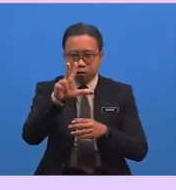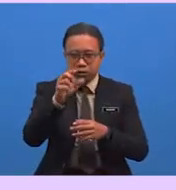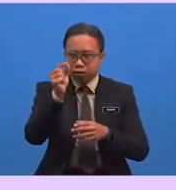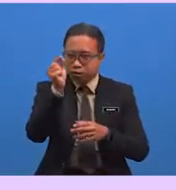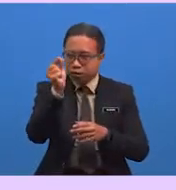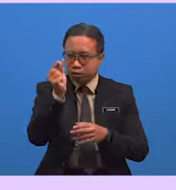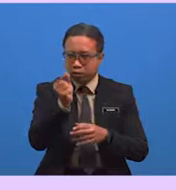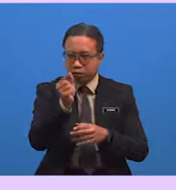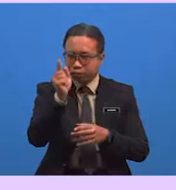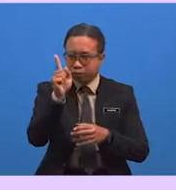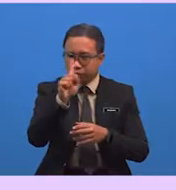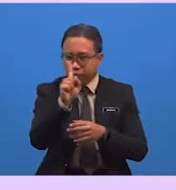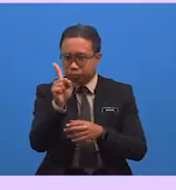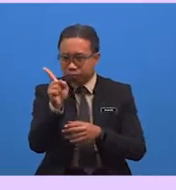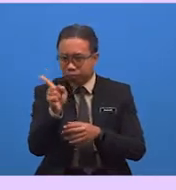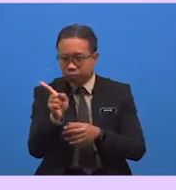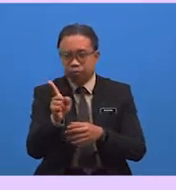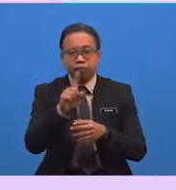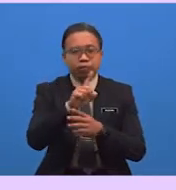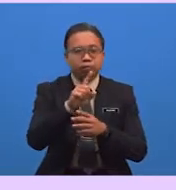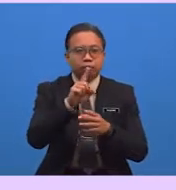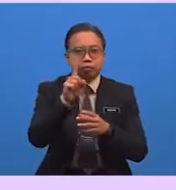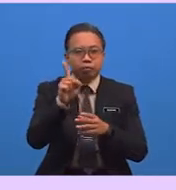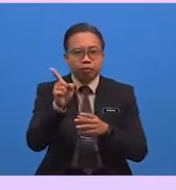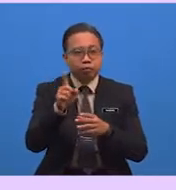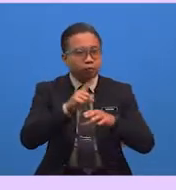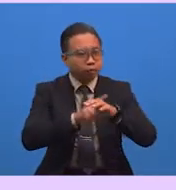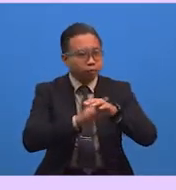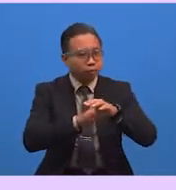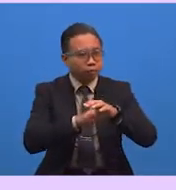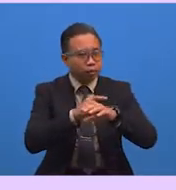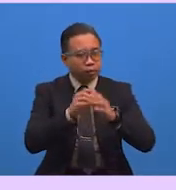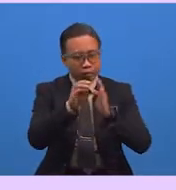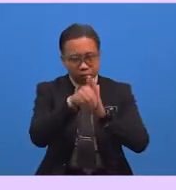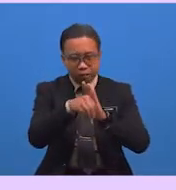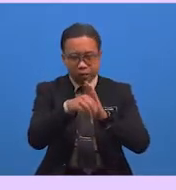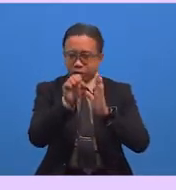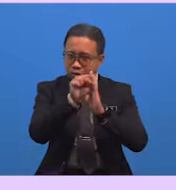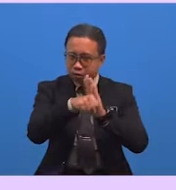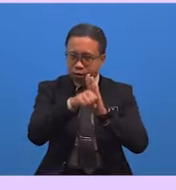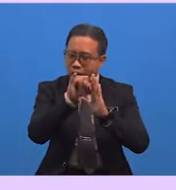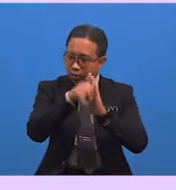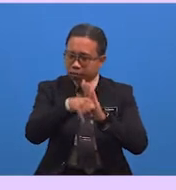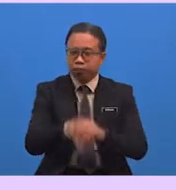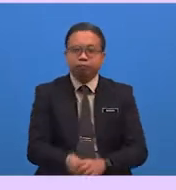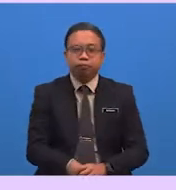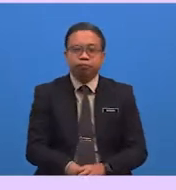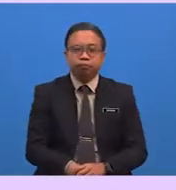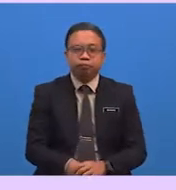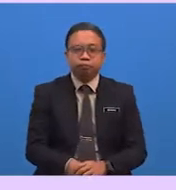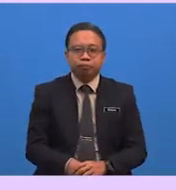jam dinding, iaitu jarum jam, jarum minit dan jarum saat.